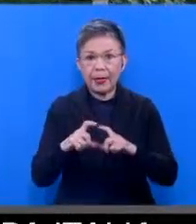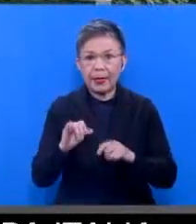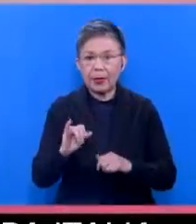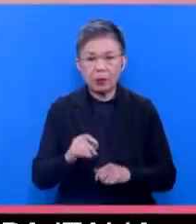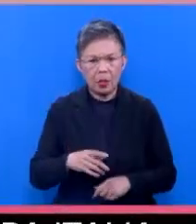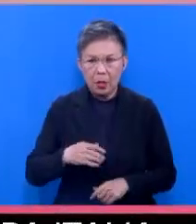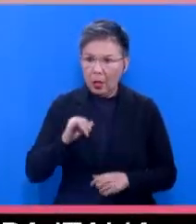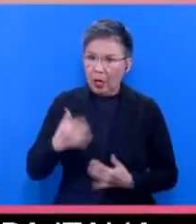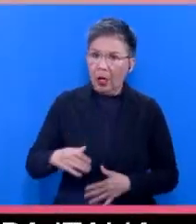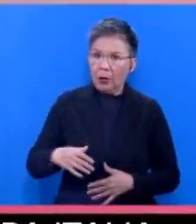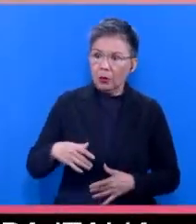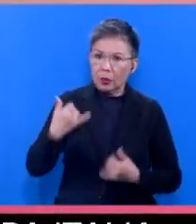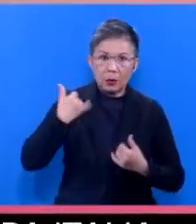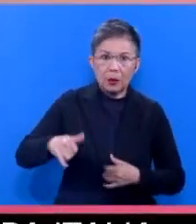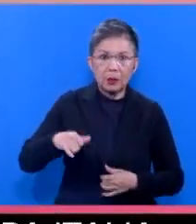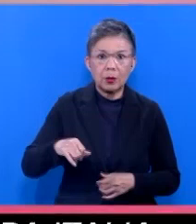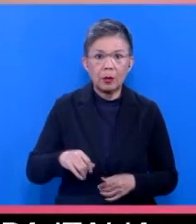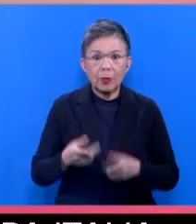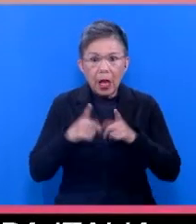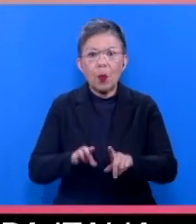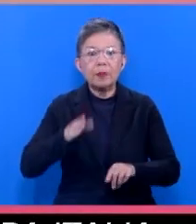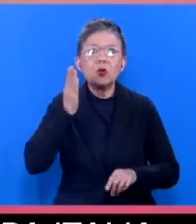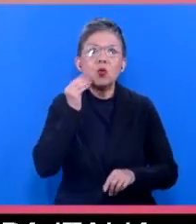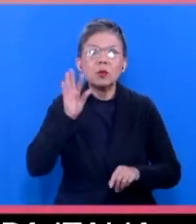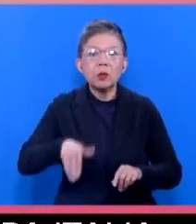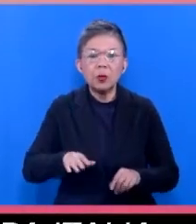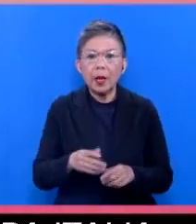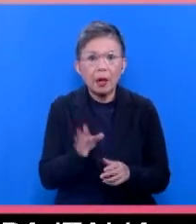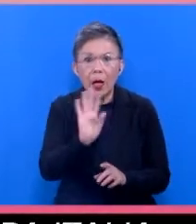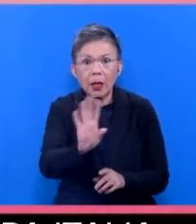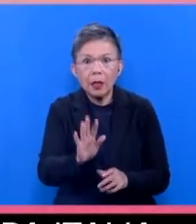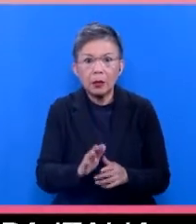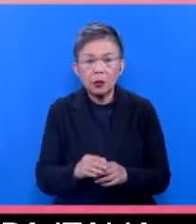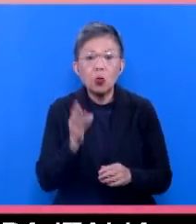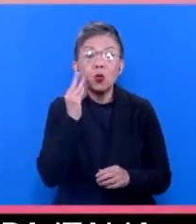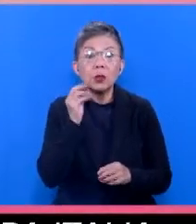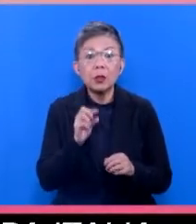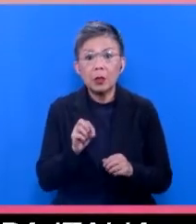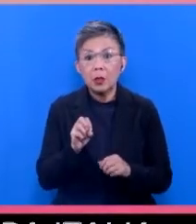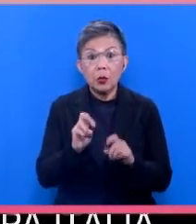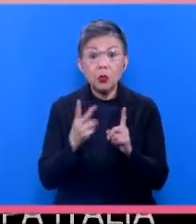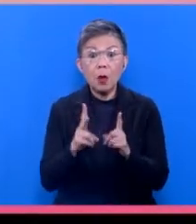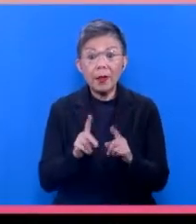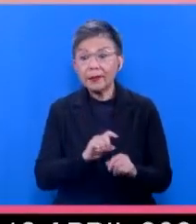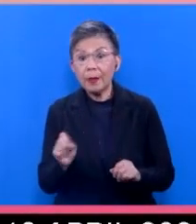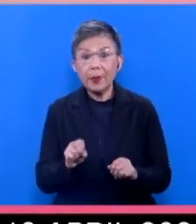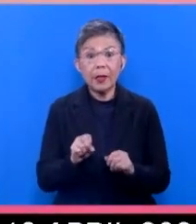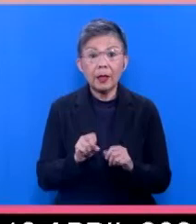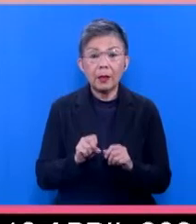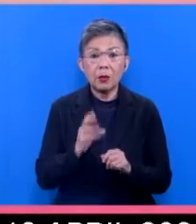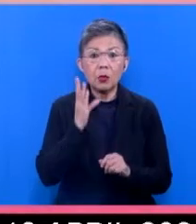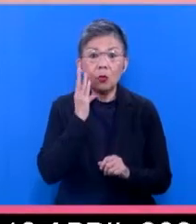ajakan untuk melakukan perkawinan anak karena di situ ditulis usianya adalah 12 sampai